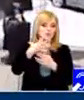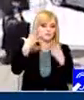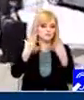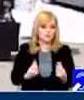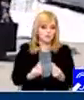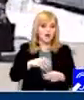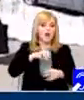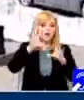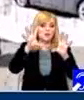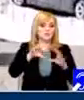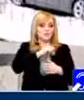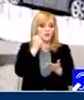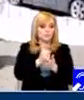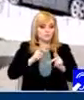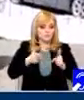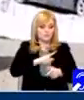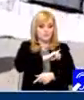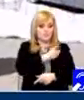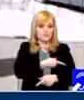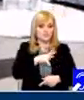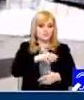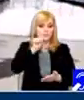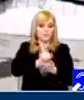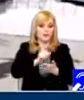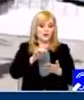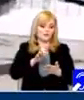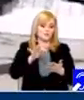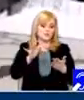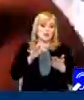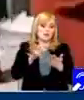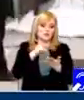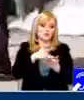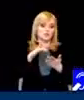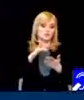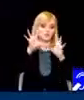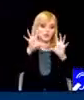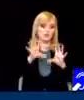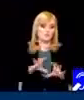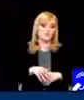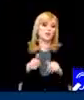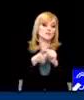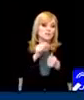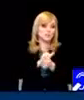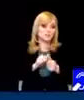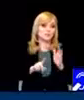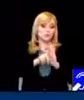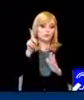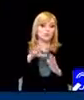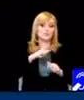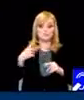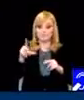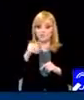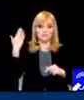Legea a fost aprobată de Parlament și va intra în vigoare după ce va fi publicată în Monitorul Oficial. Modificările vin după ce în urmă cu 2 săptămâni un